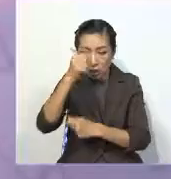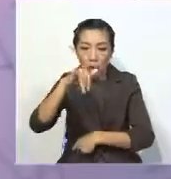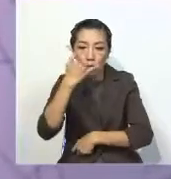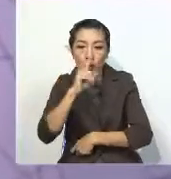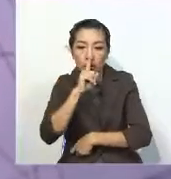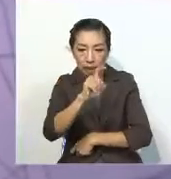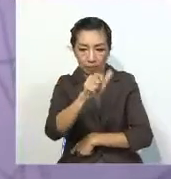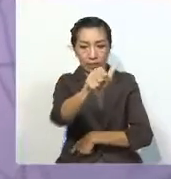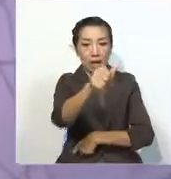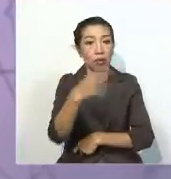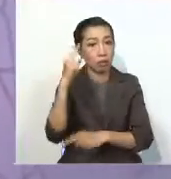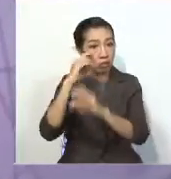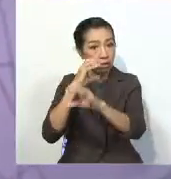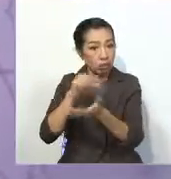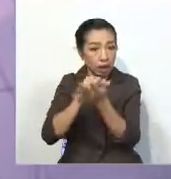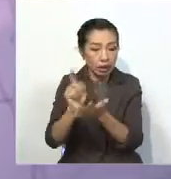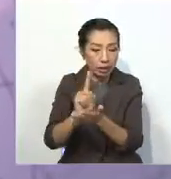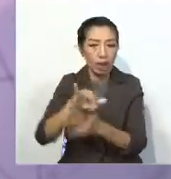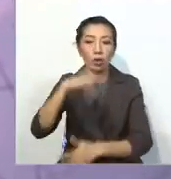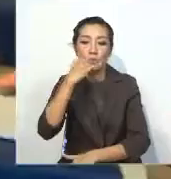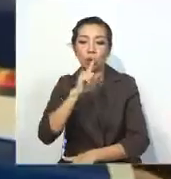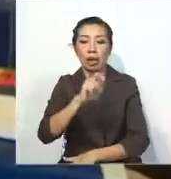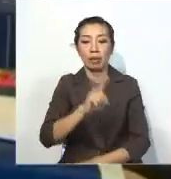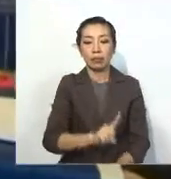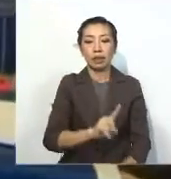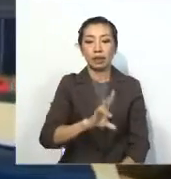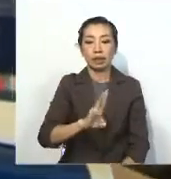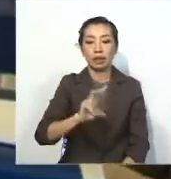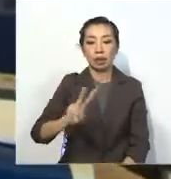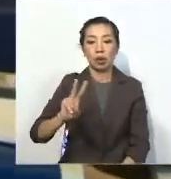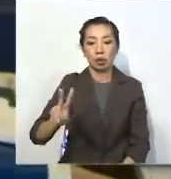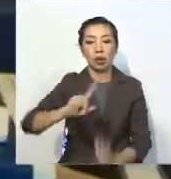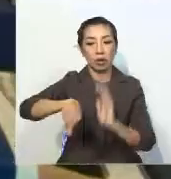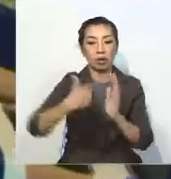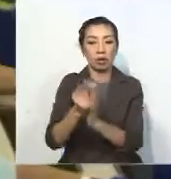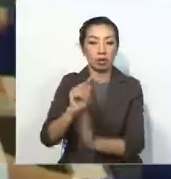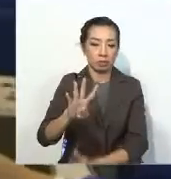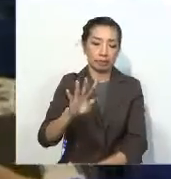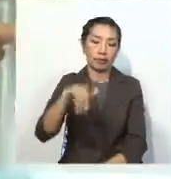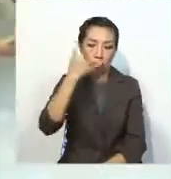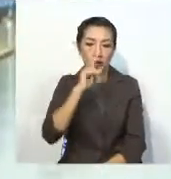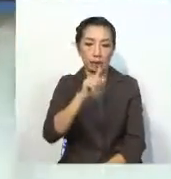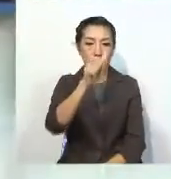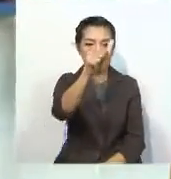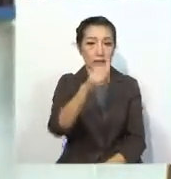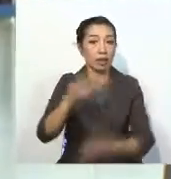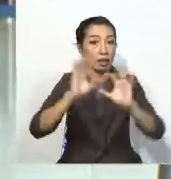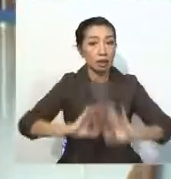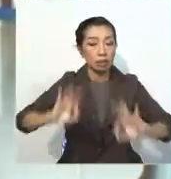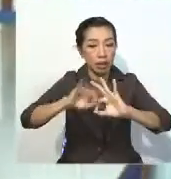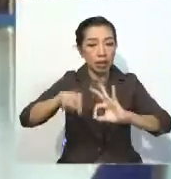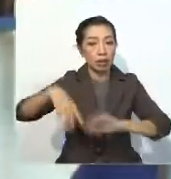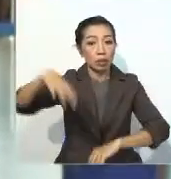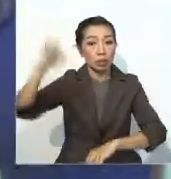ให้บริการที่ท่าอากาศยานสุวรรณภูมิได้ที่สายด่วน1722ตลอด24 ชั่วโมงเลยนะคะที่สำคัญค่ะ